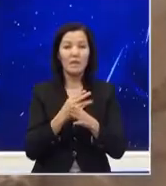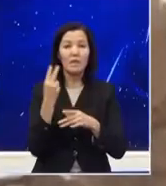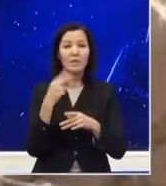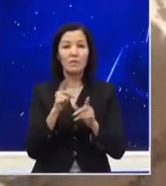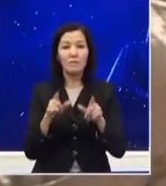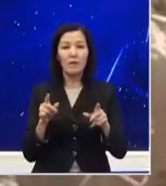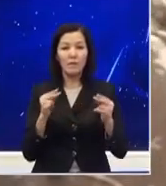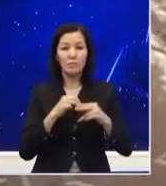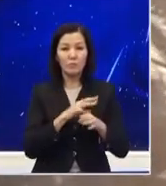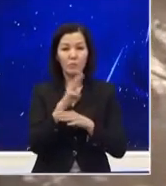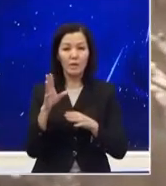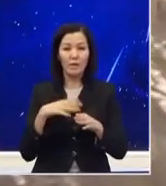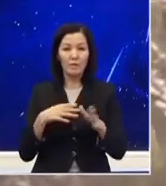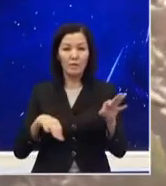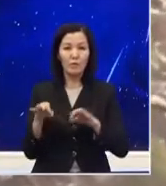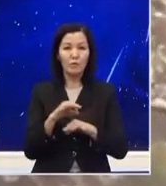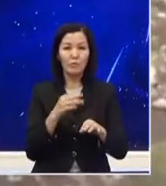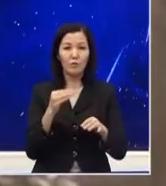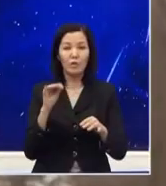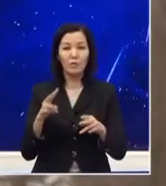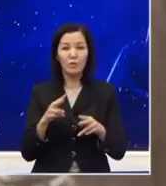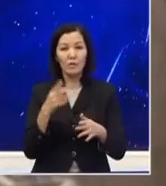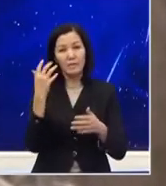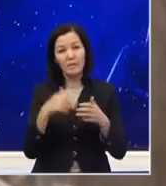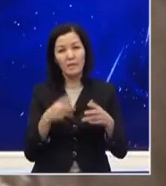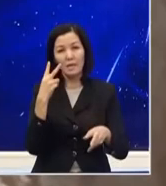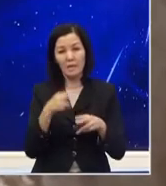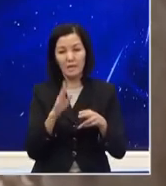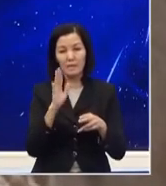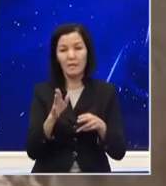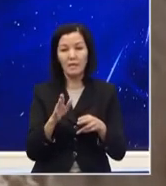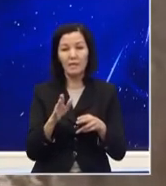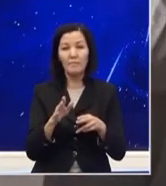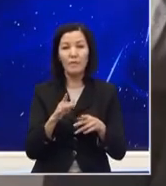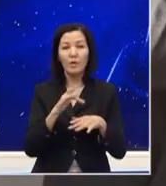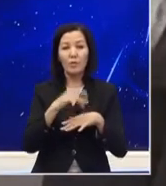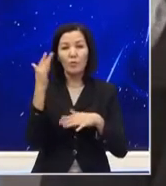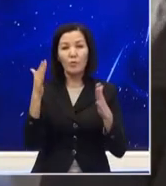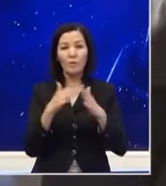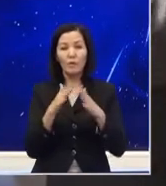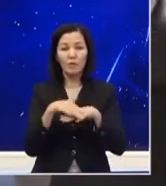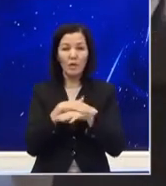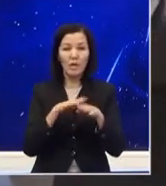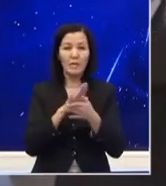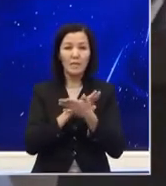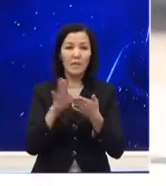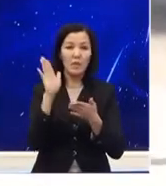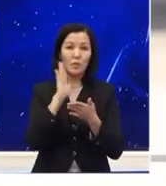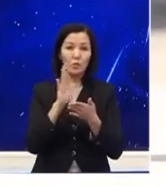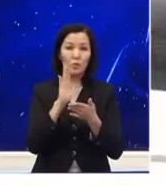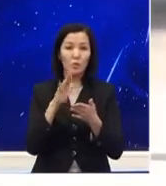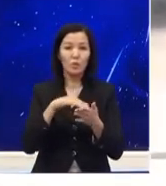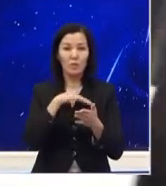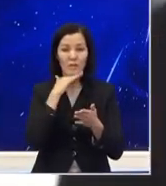адам жұмыспен қамтылды. Жоба желтоқсанның ортасында аяқталады. Сөйтіп енді көпқабатты үй тұрғындары таза судан мүлде